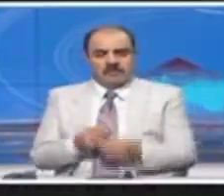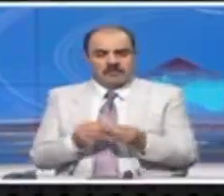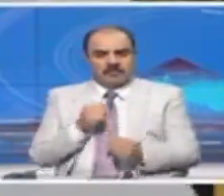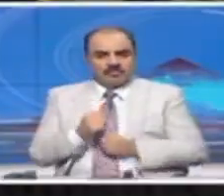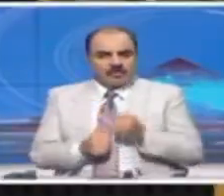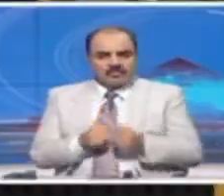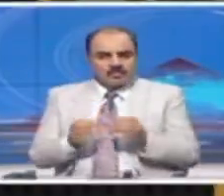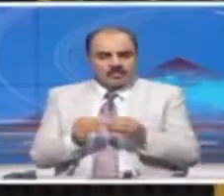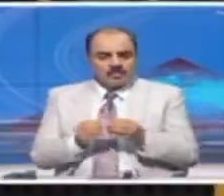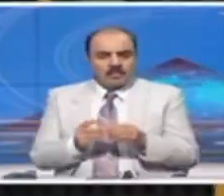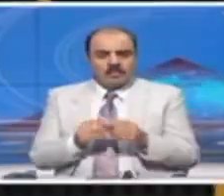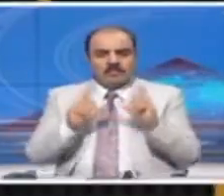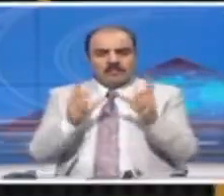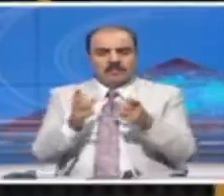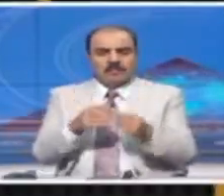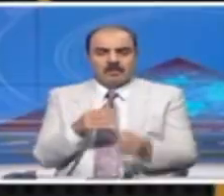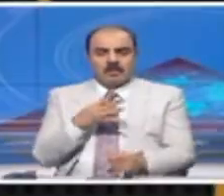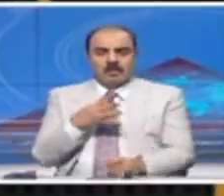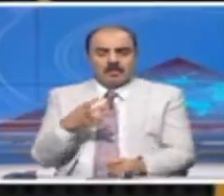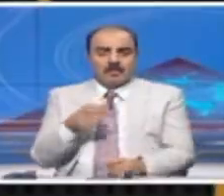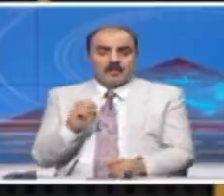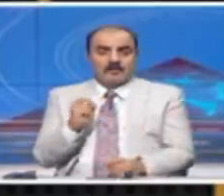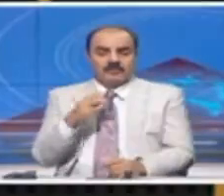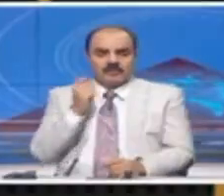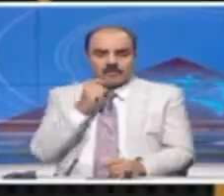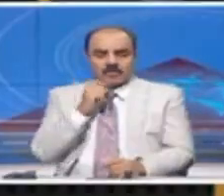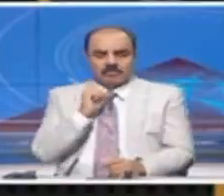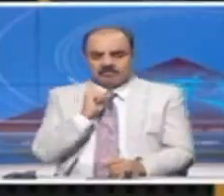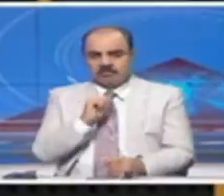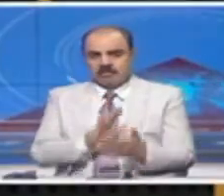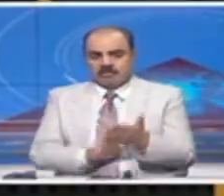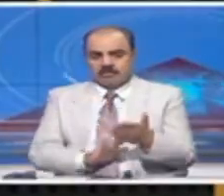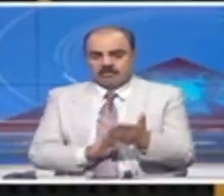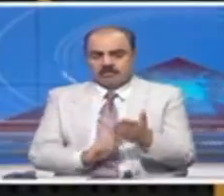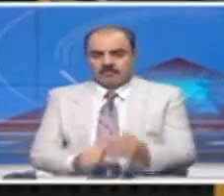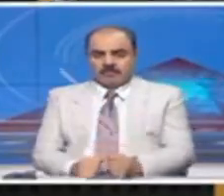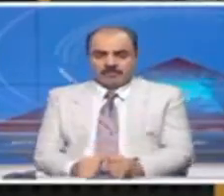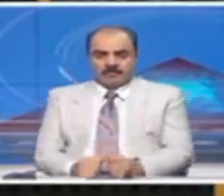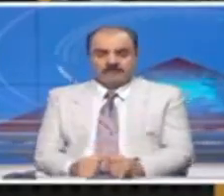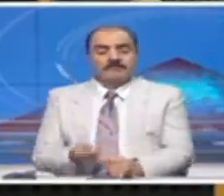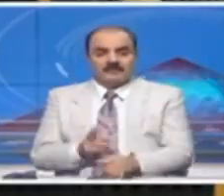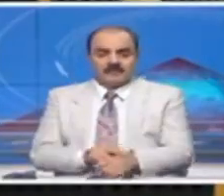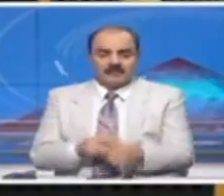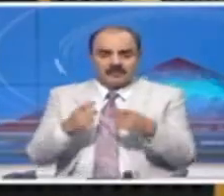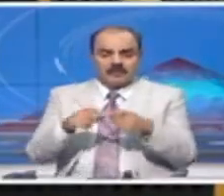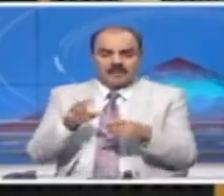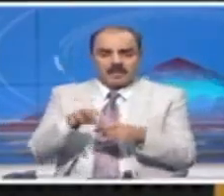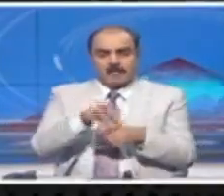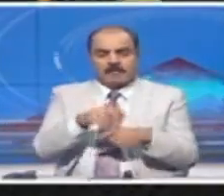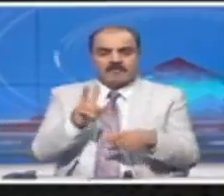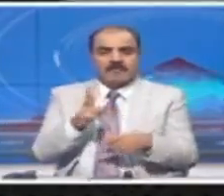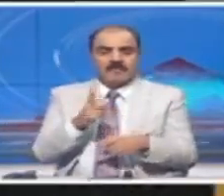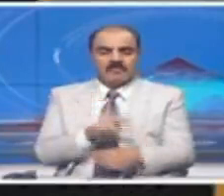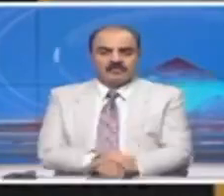جهود الأجهزة الأمنية عن ضبط 412 عنصرا إجراميا شديد الخطورة بنطاق 17 مديرية